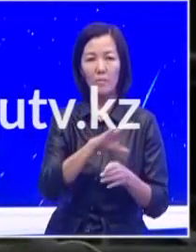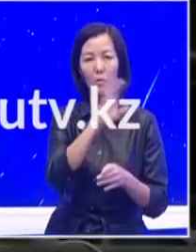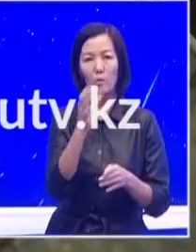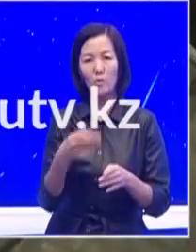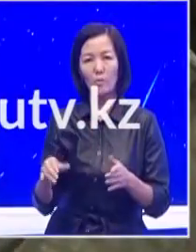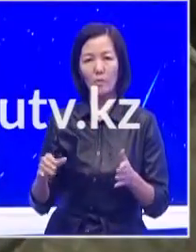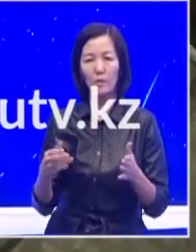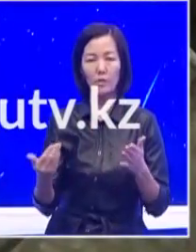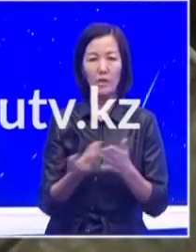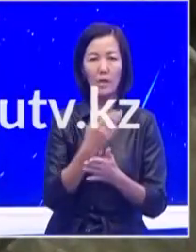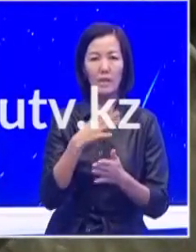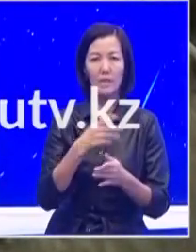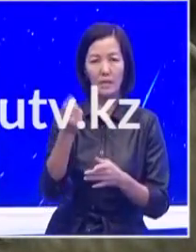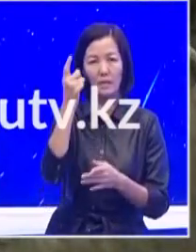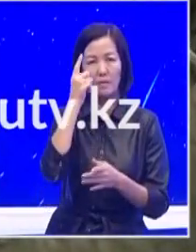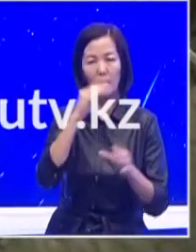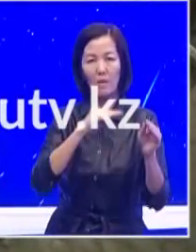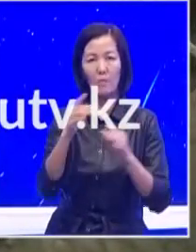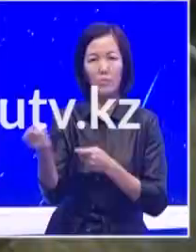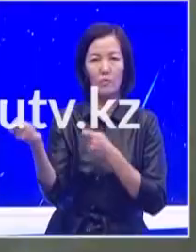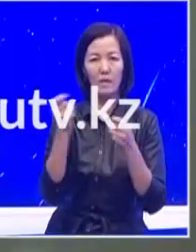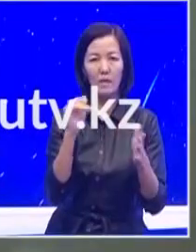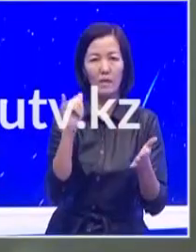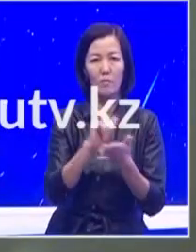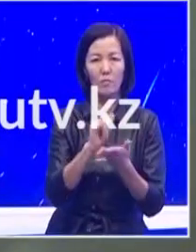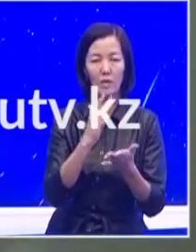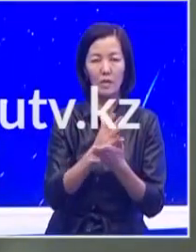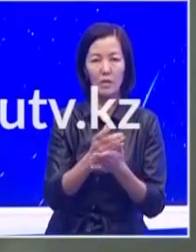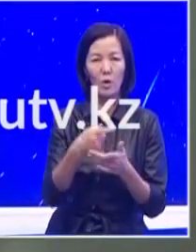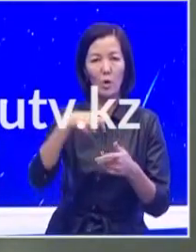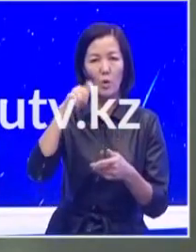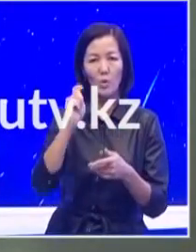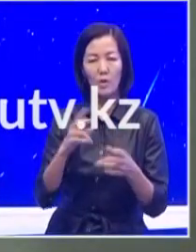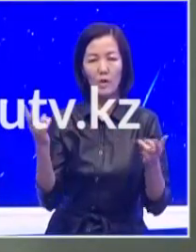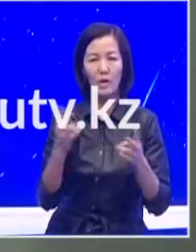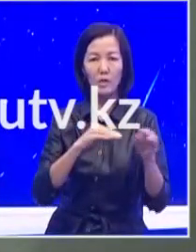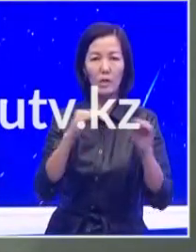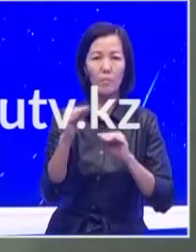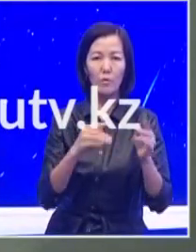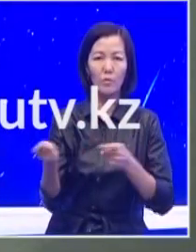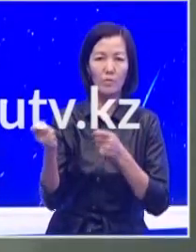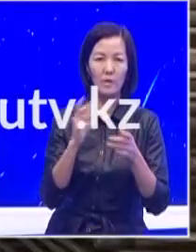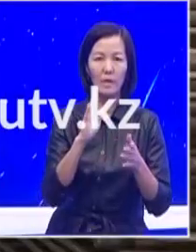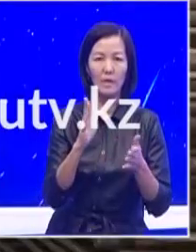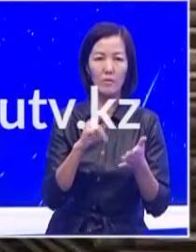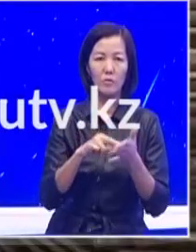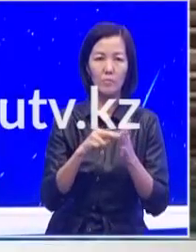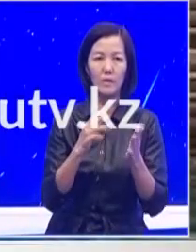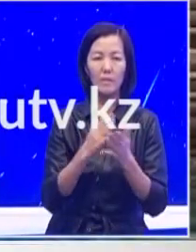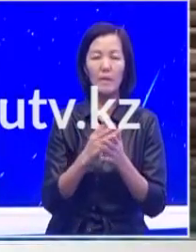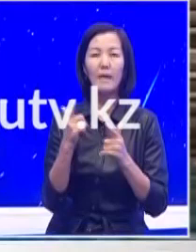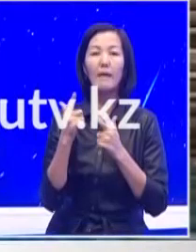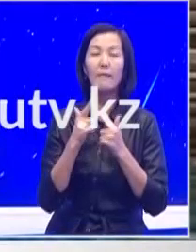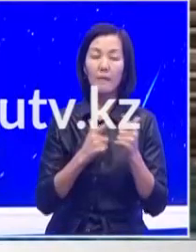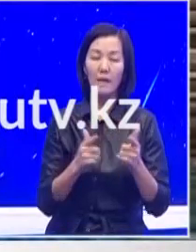өнім цехына Германиядан арнайы құрылғы сатып алынды. Әлі Украинадан қажетті құрал жабдықтар әкелінбек. Дайындық жұмыстар жүріп